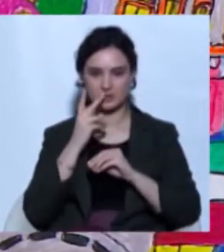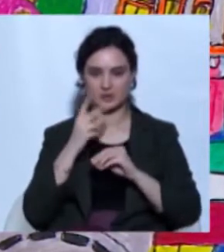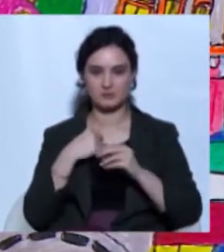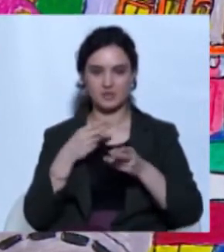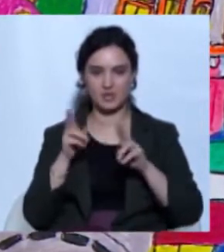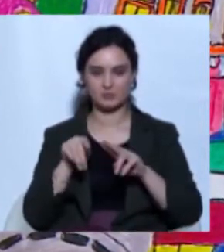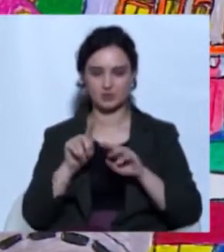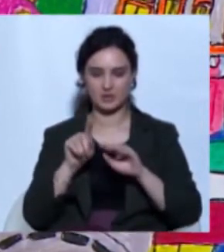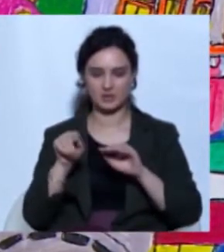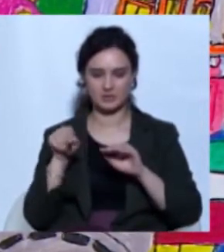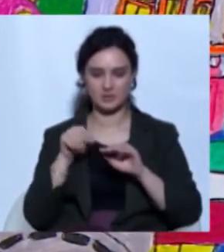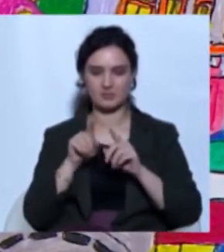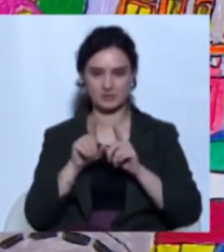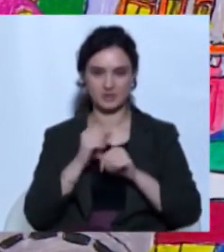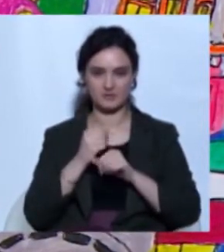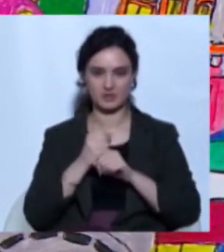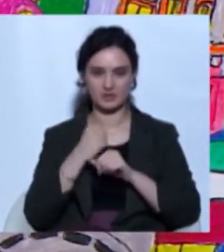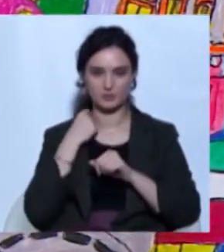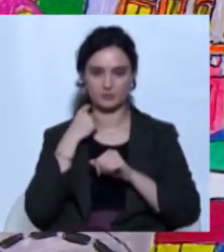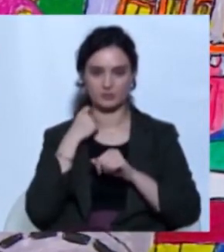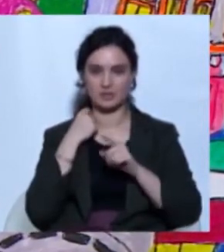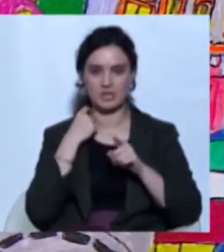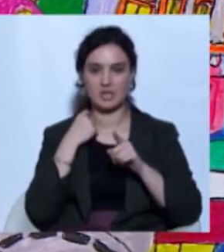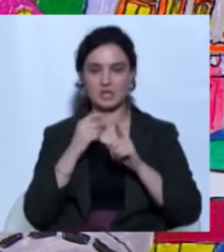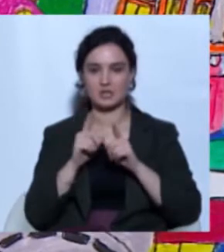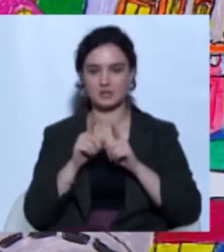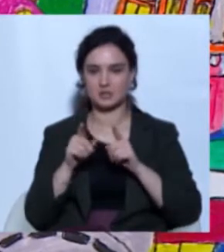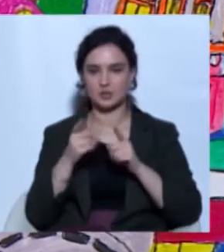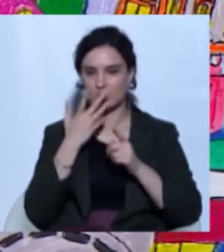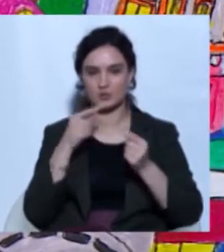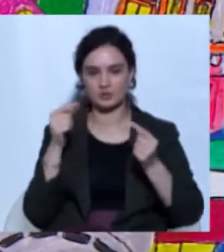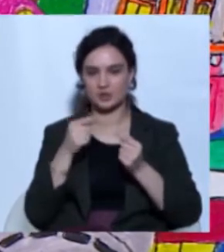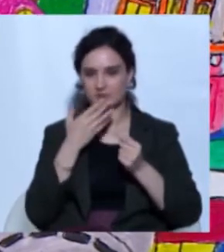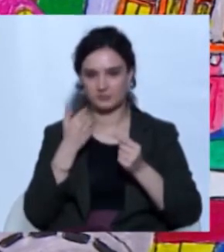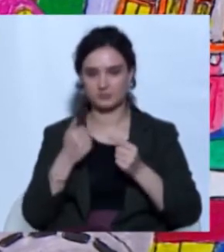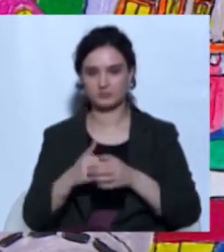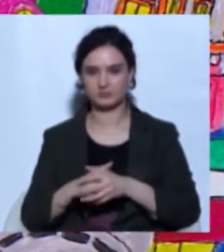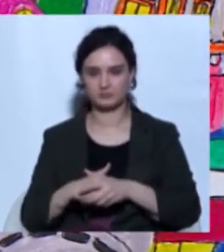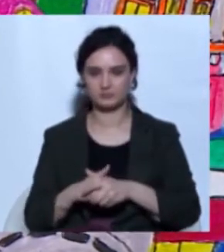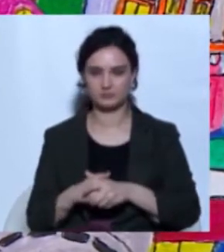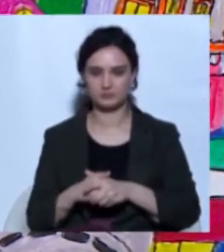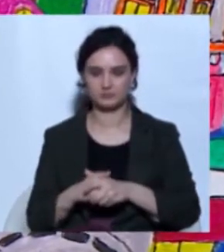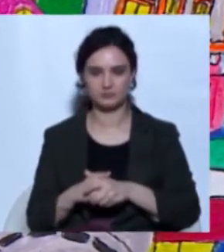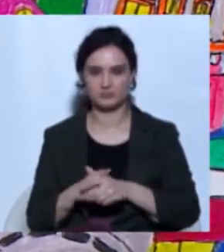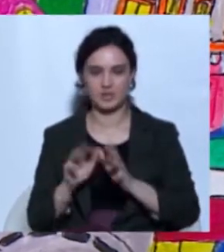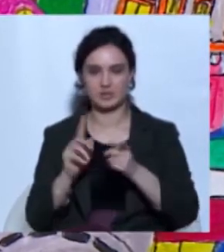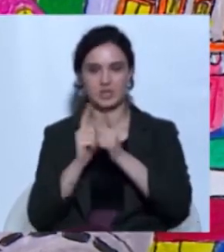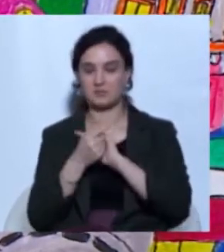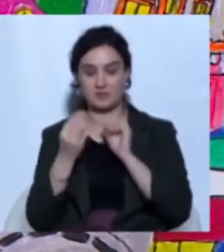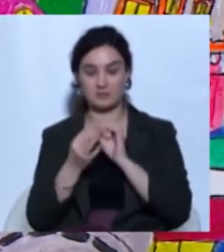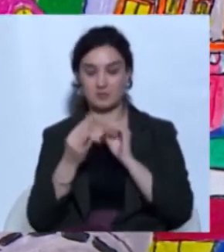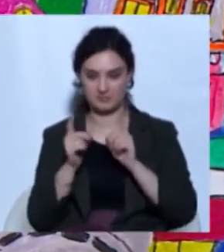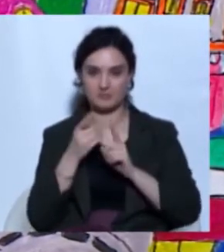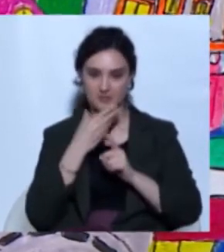დამრჩა რაღაცები და აი ესეთიც გავაკეთე. ეს არც კონტრასტია და არც გარდამავალი და არც არაფერი,